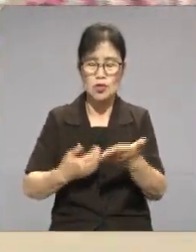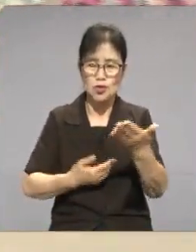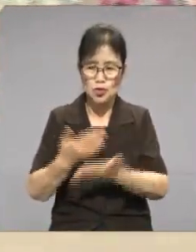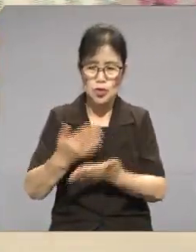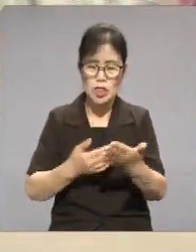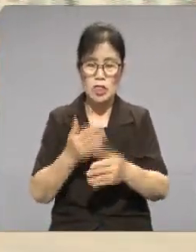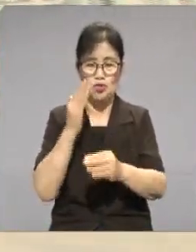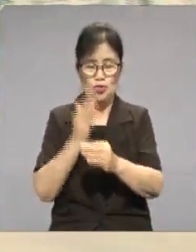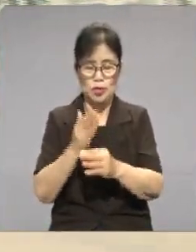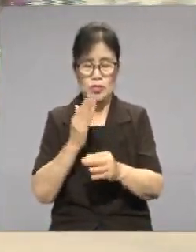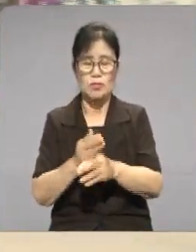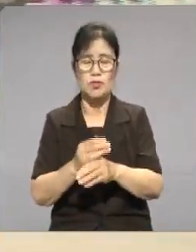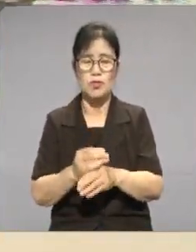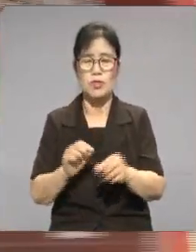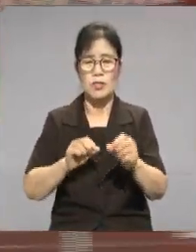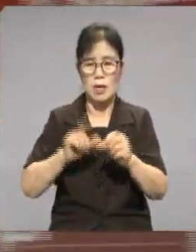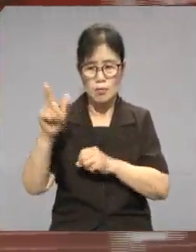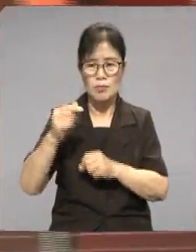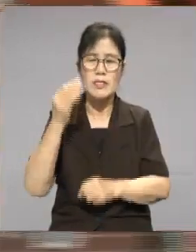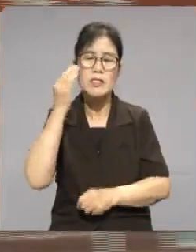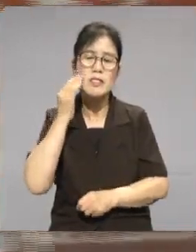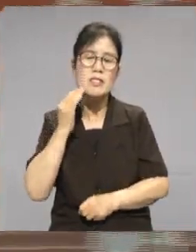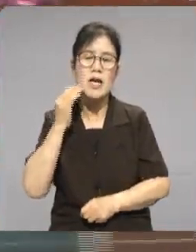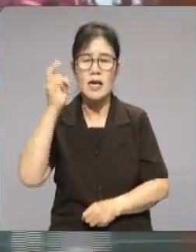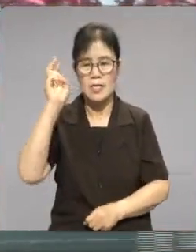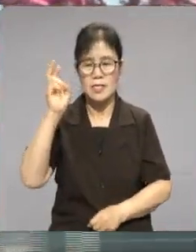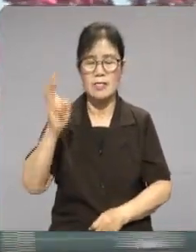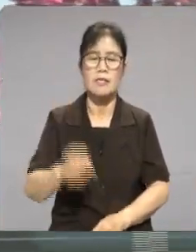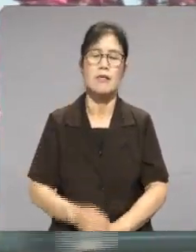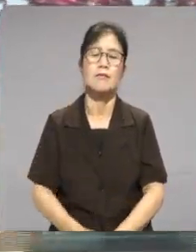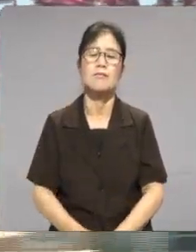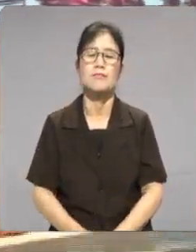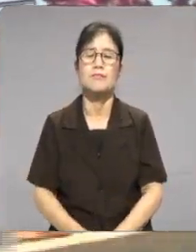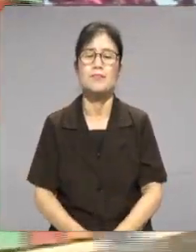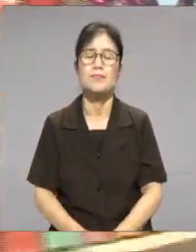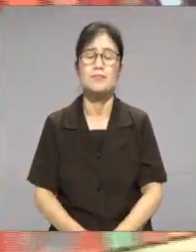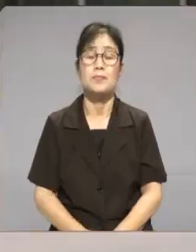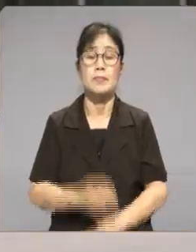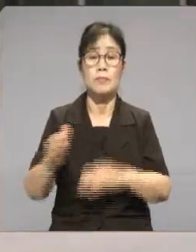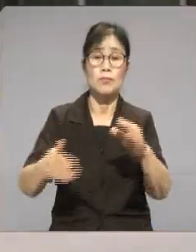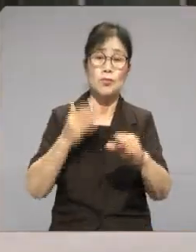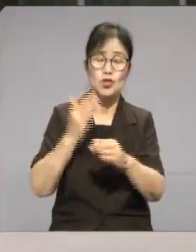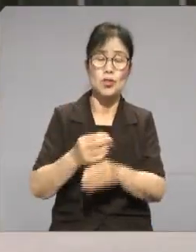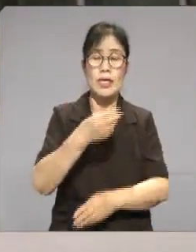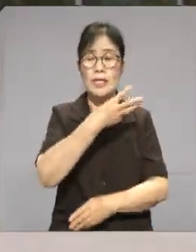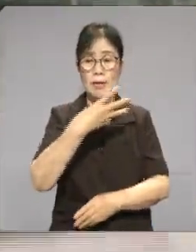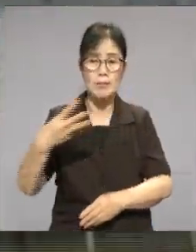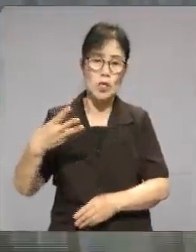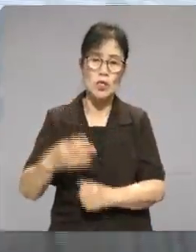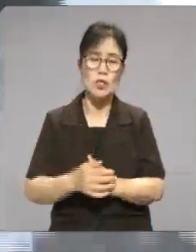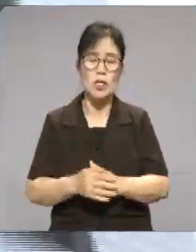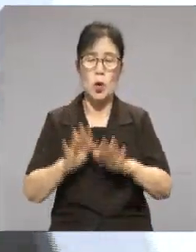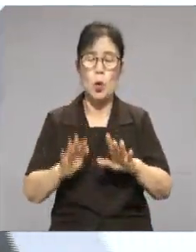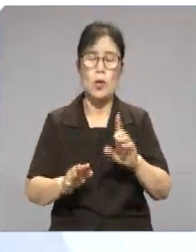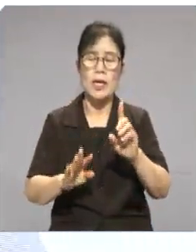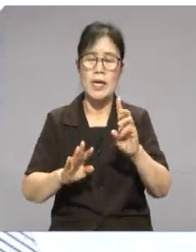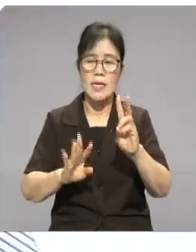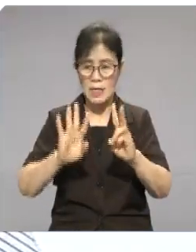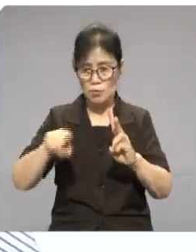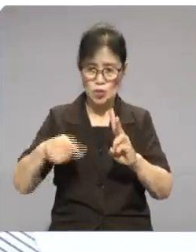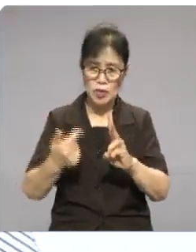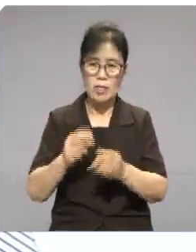소득수지를 중심으로 상당폭의 흑자가 예상되고 있습니다. 이런 가운데 삼성전자는 올해 2분기